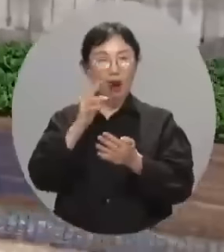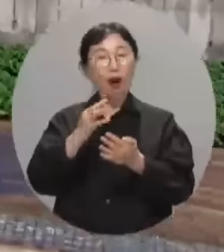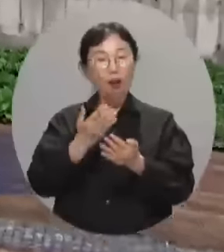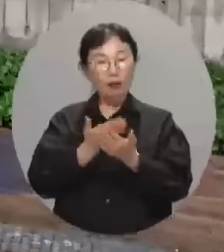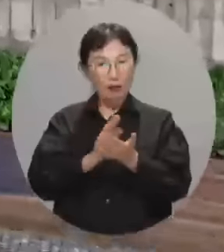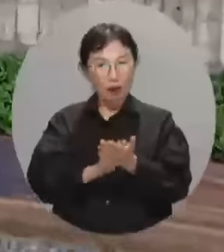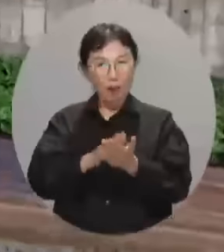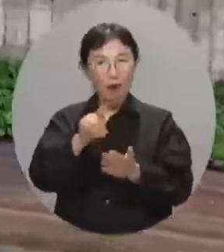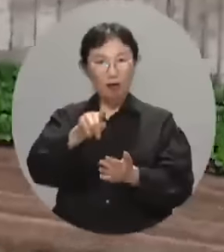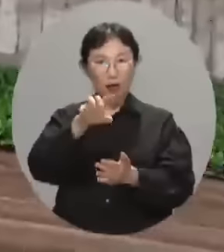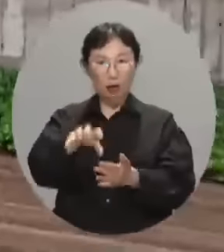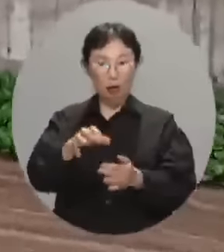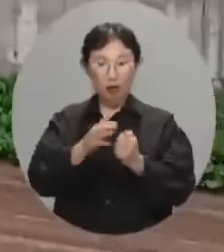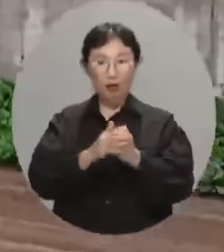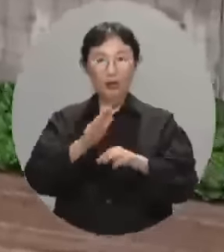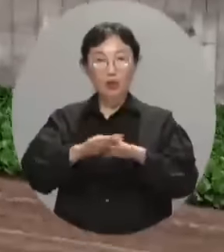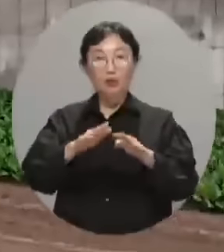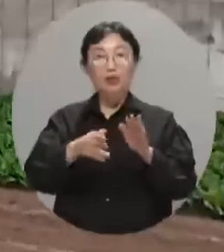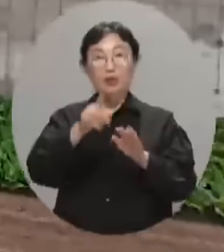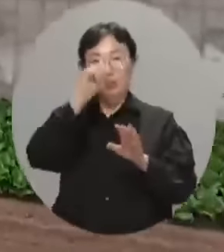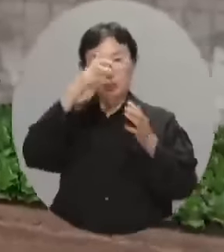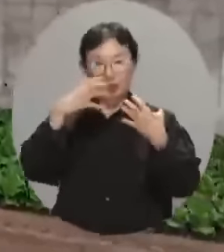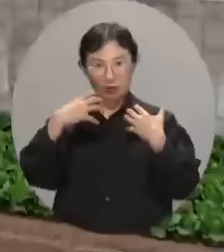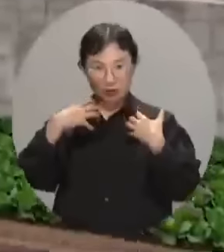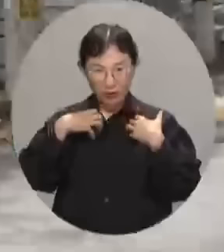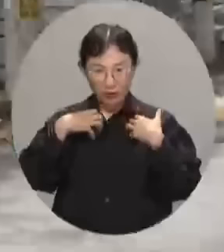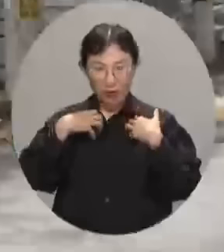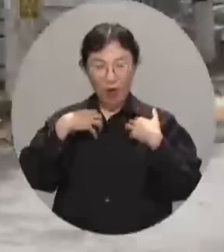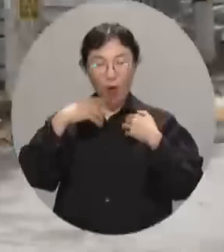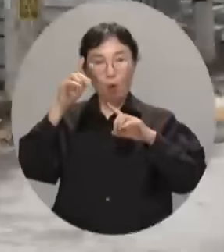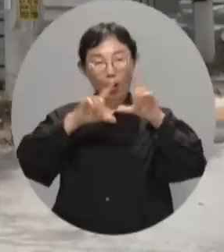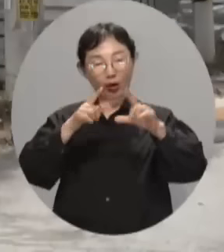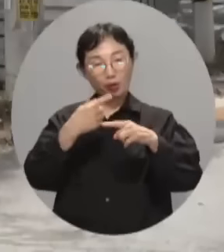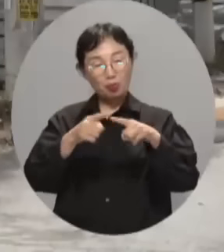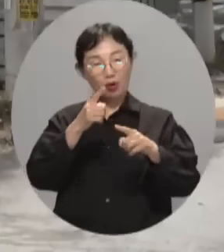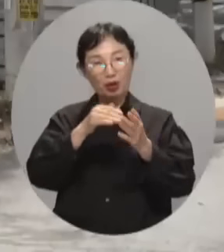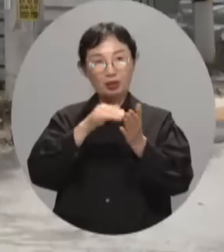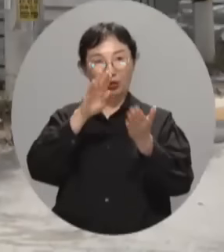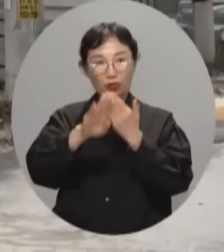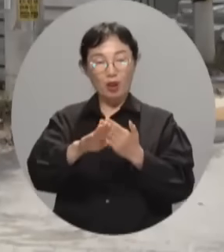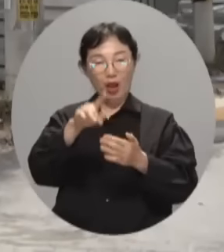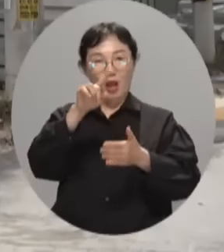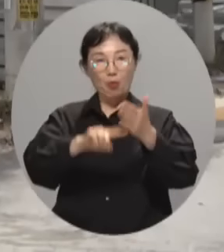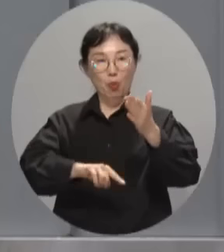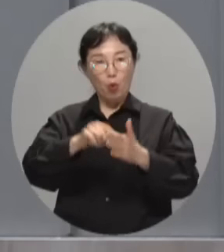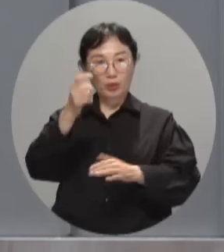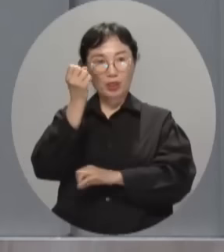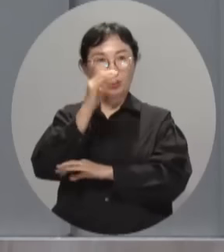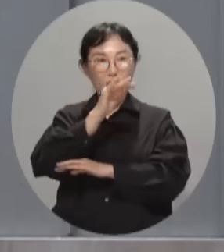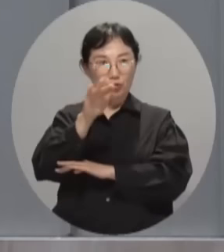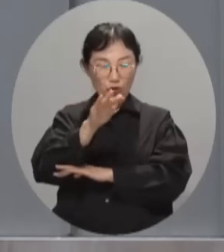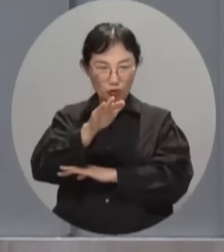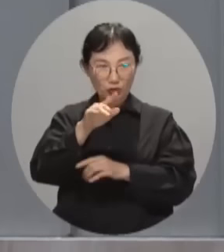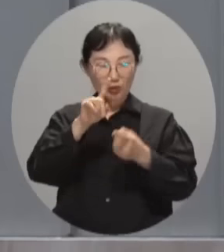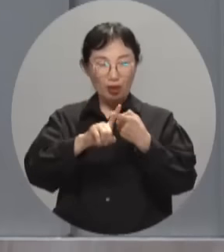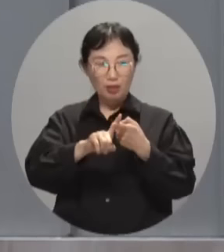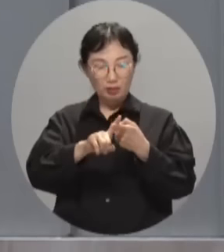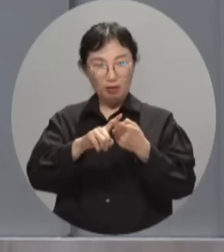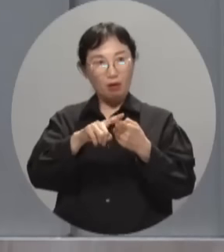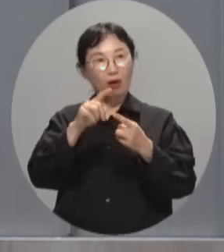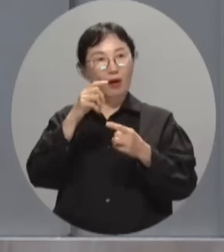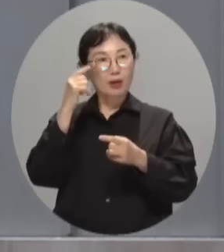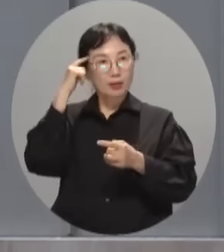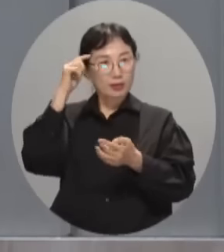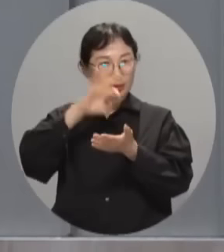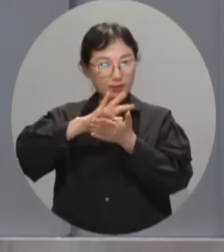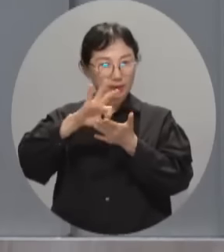시골에. 전주시는 환경 영향 평가 후 보상 대상 주민 선정에 신중을 기할 방침이라지만